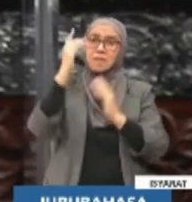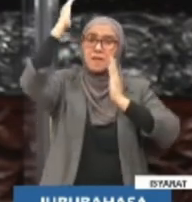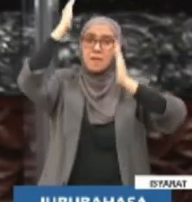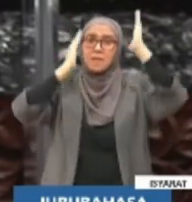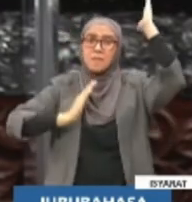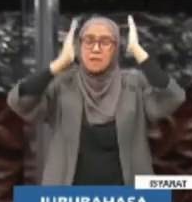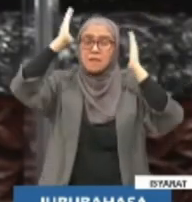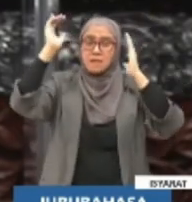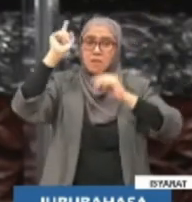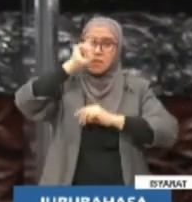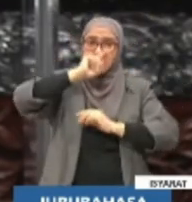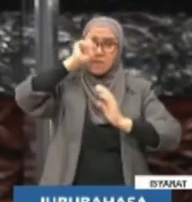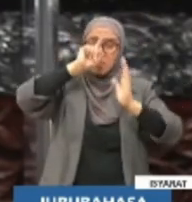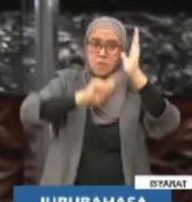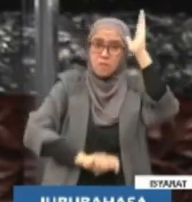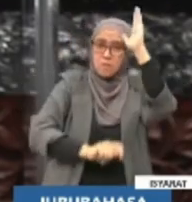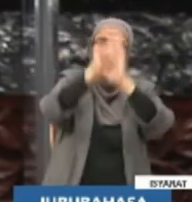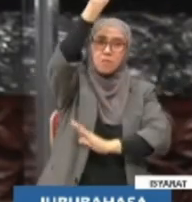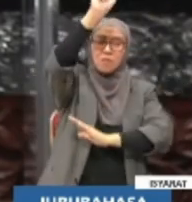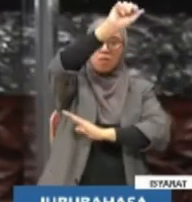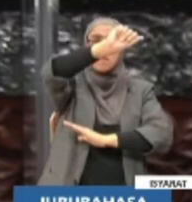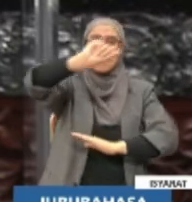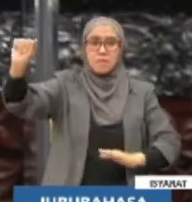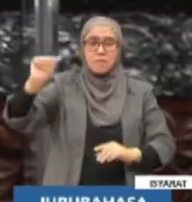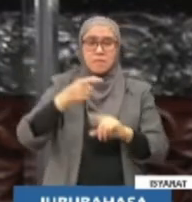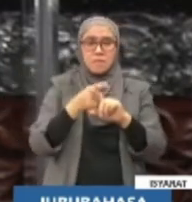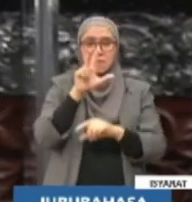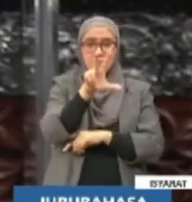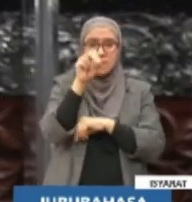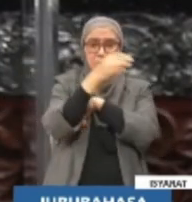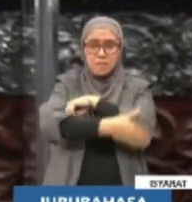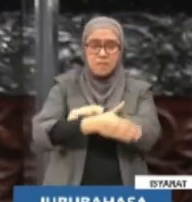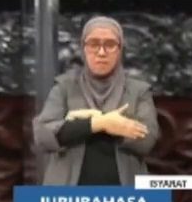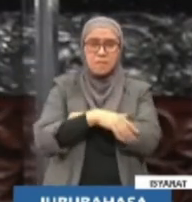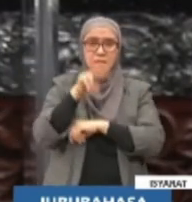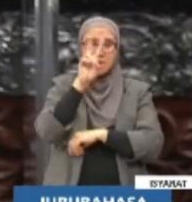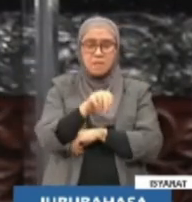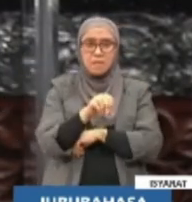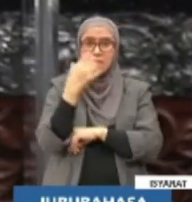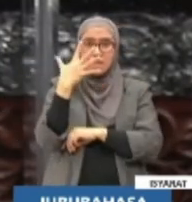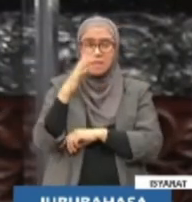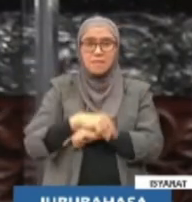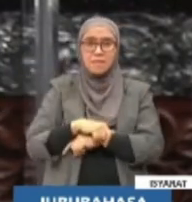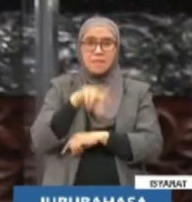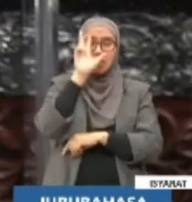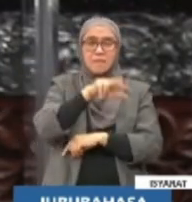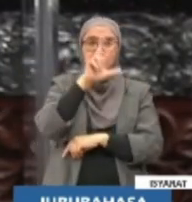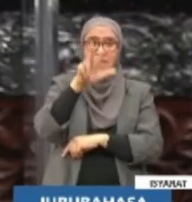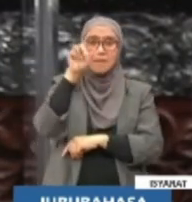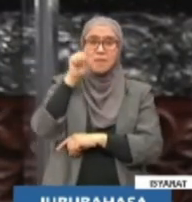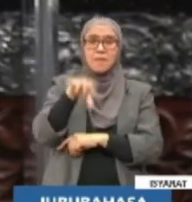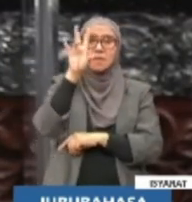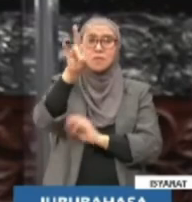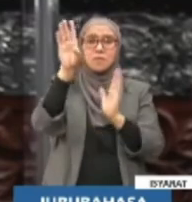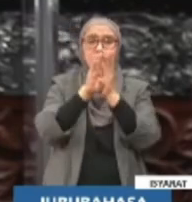tertinggi di Asia 20-30 negara 2015 3037